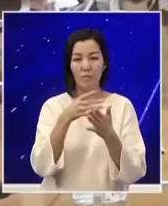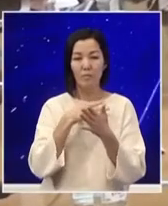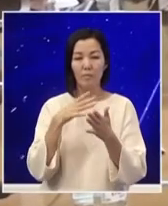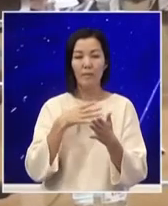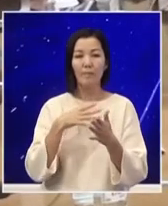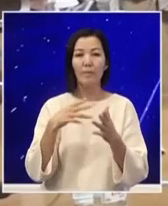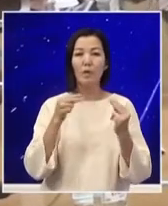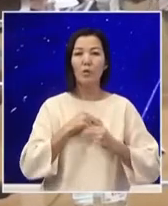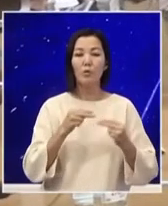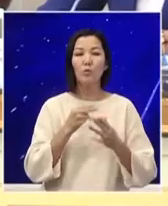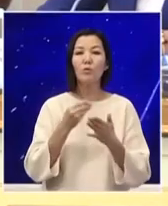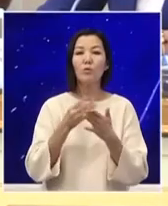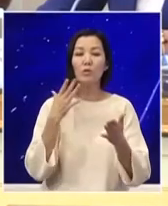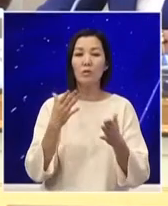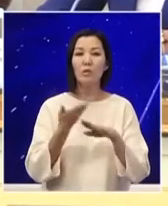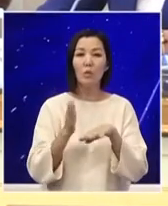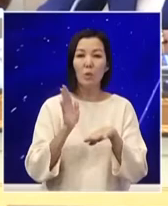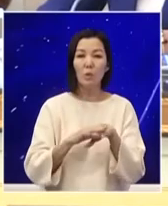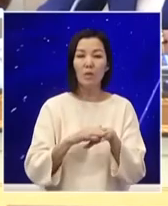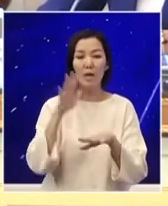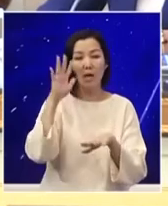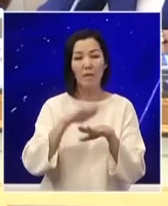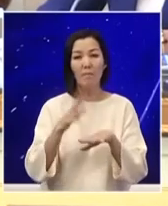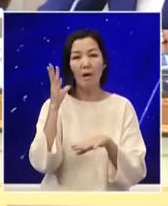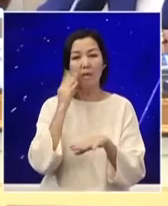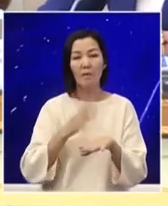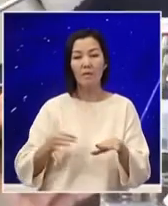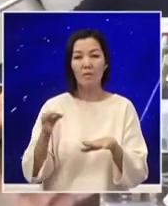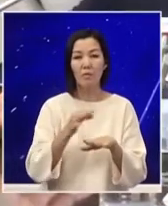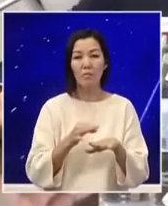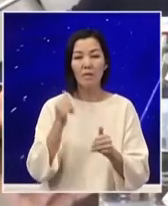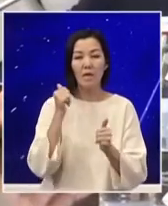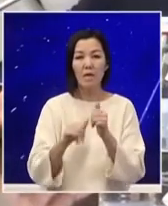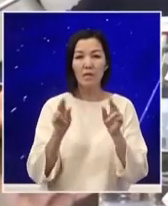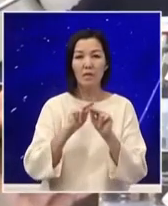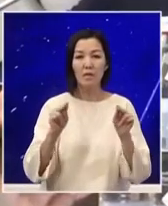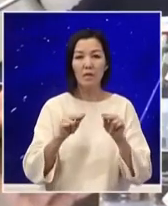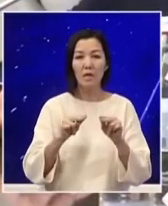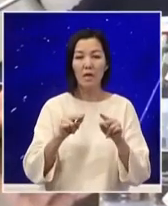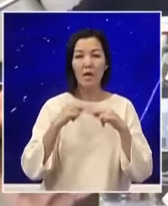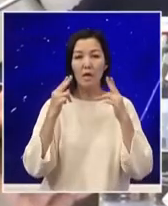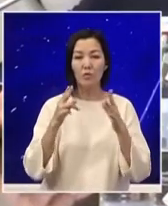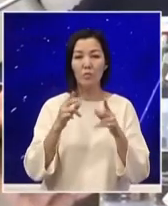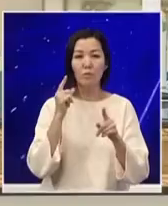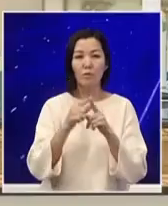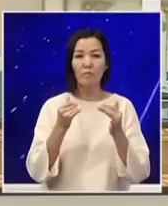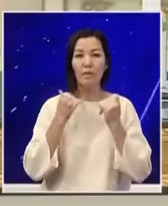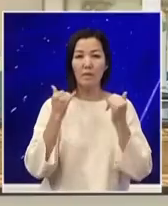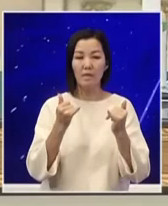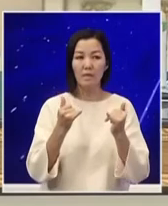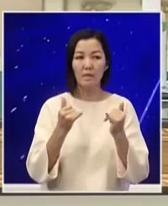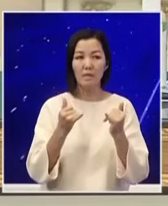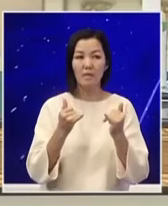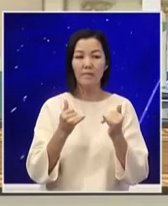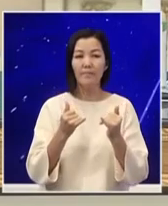учителя бесценен. Как отметил в своем выступлении аким Алматинской области, каждый преподаватель заслуживает особых слов благодарности. Дорогие